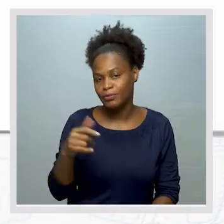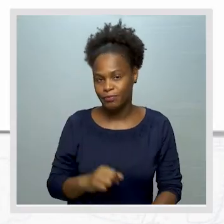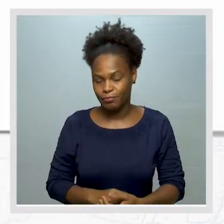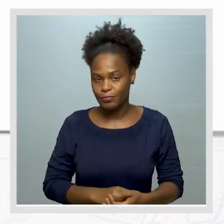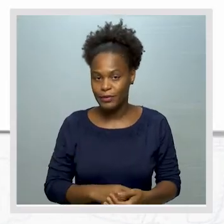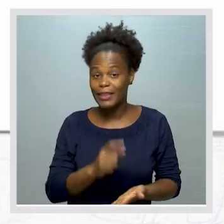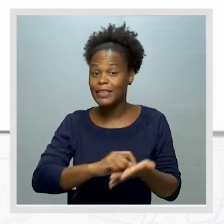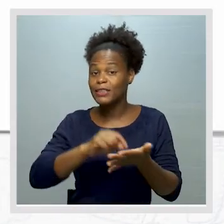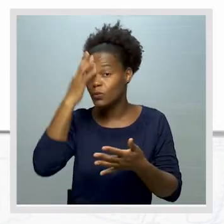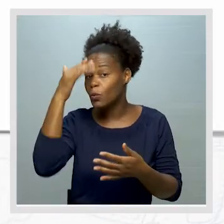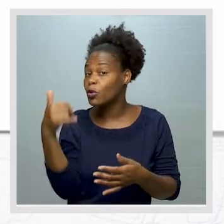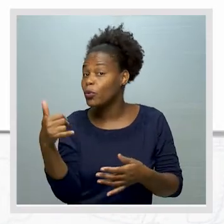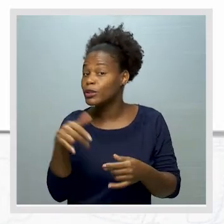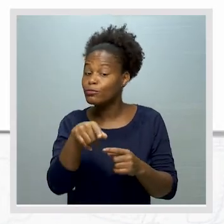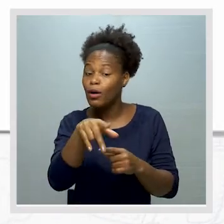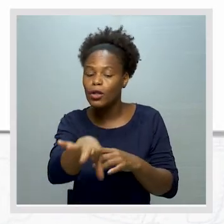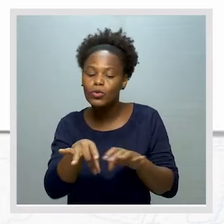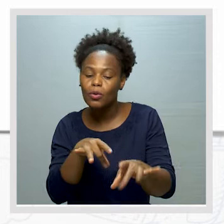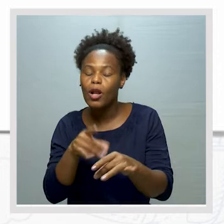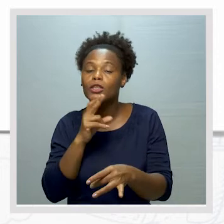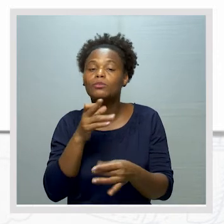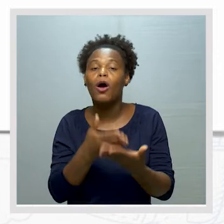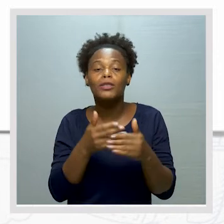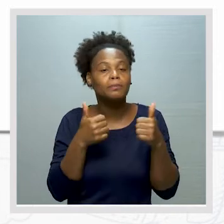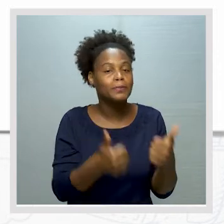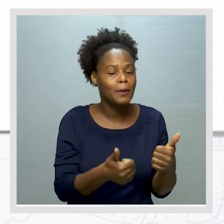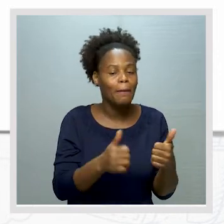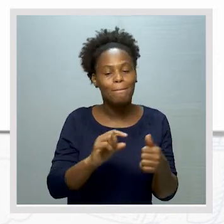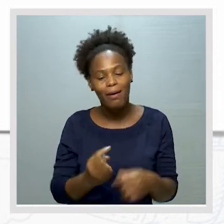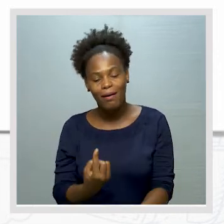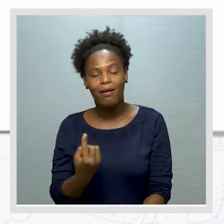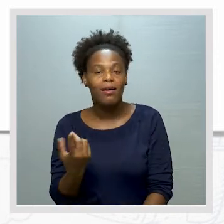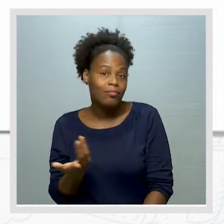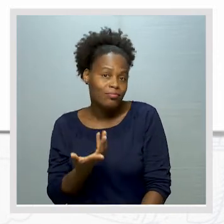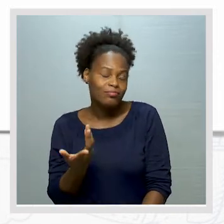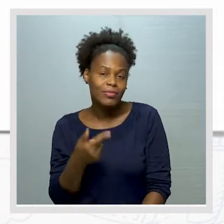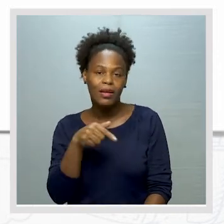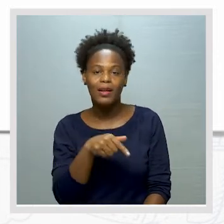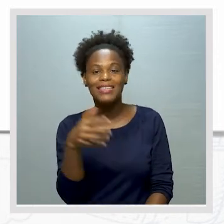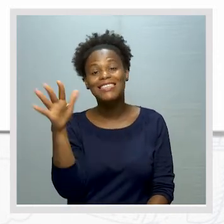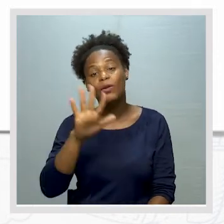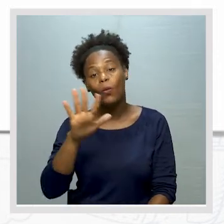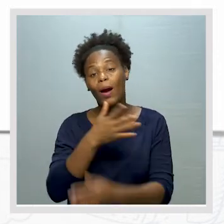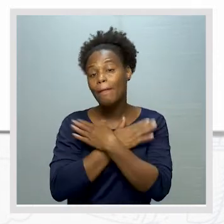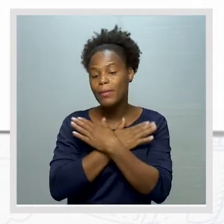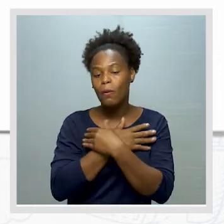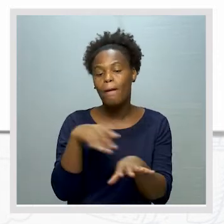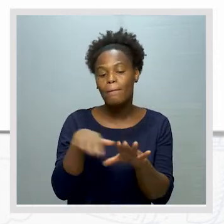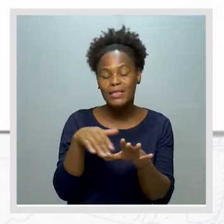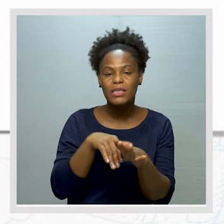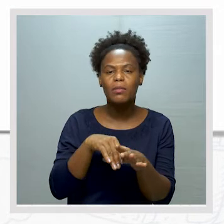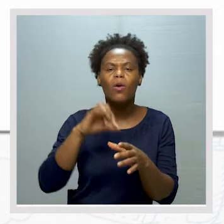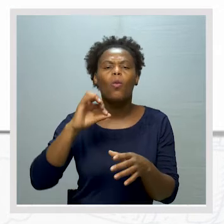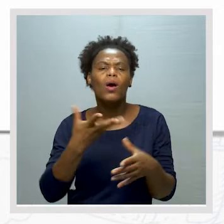allez choisir la réponse correcte pour les 5 amis font partie de